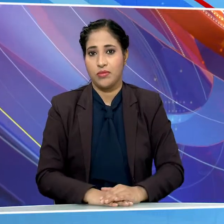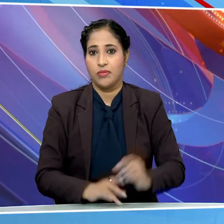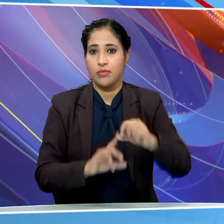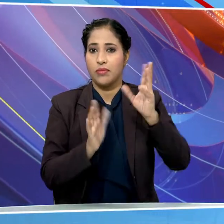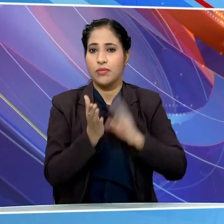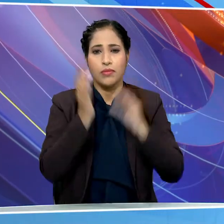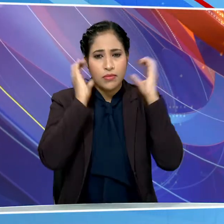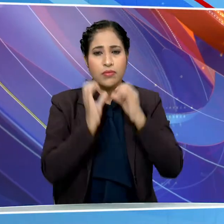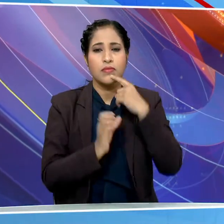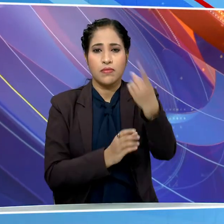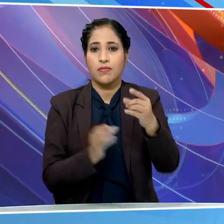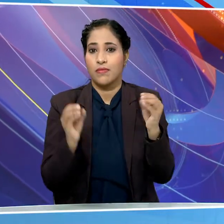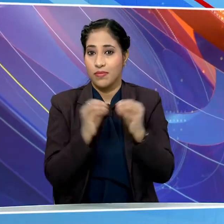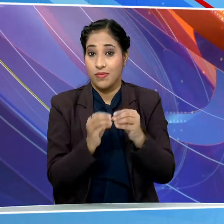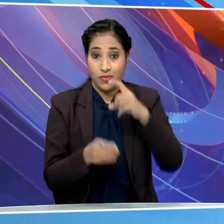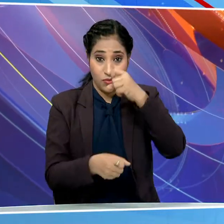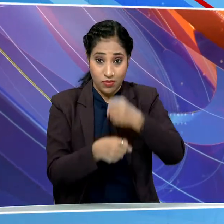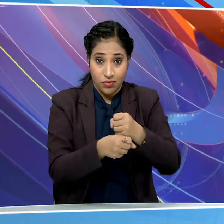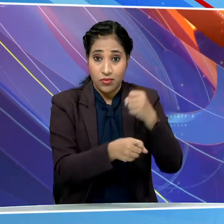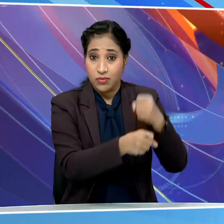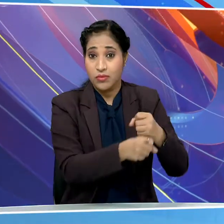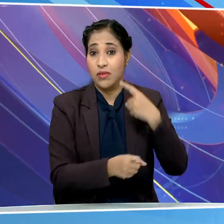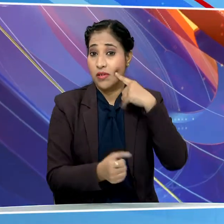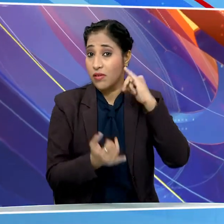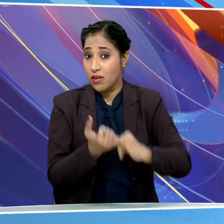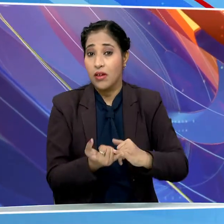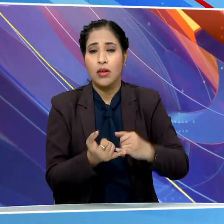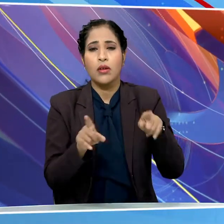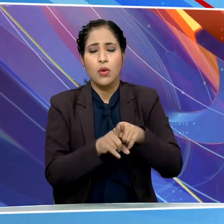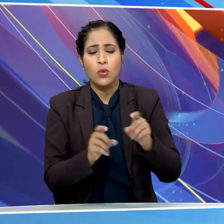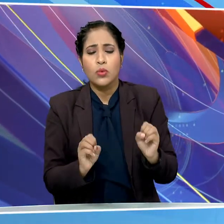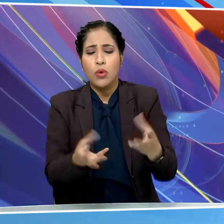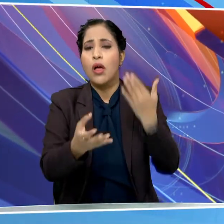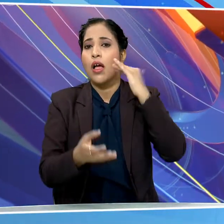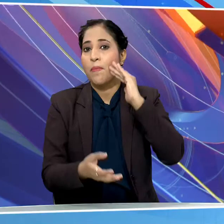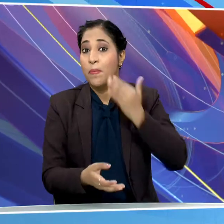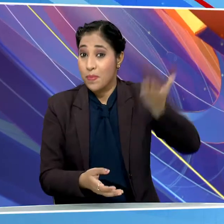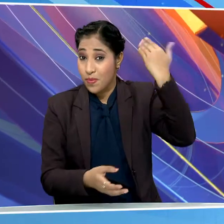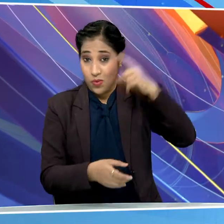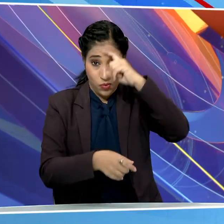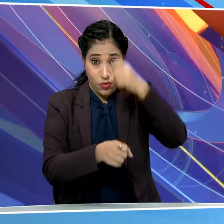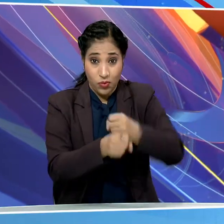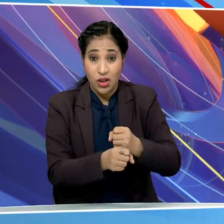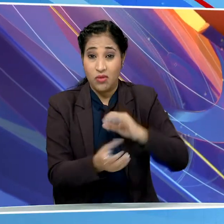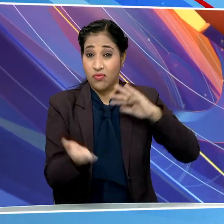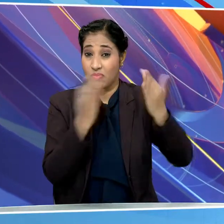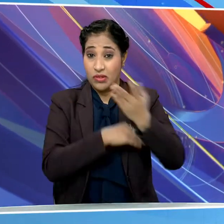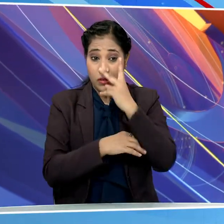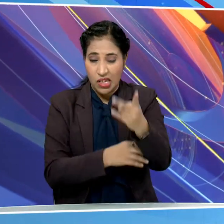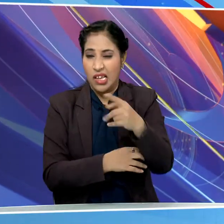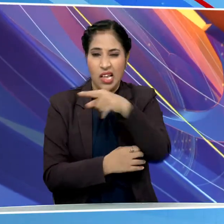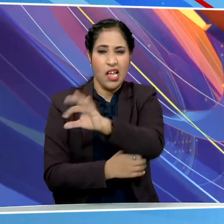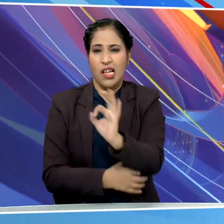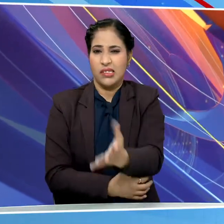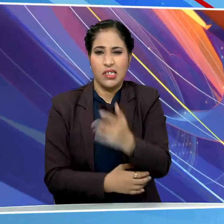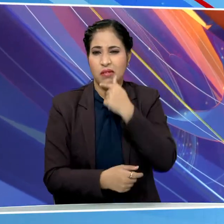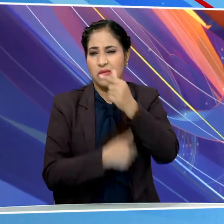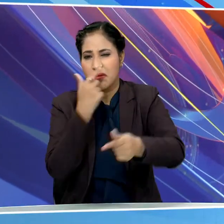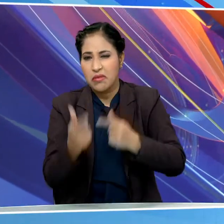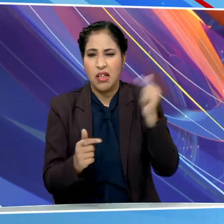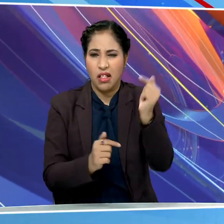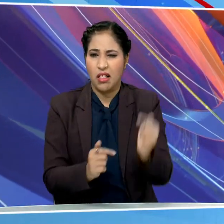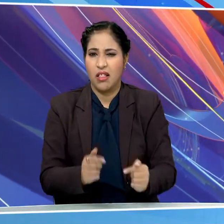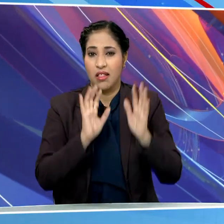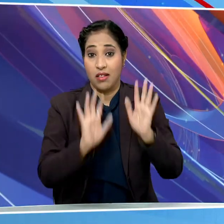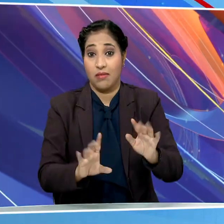पीएम मोदी ने कहा कि वाइब्रेंट गुजरात पहल एक ऐसे दौर में की गई जब गुजरात को दुनिया में बदनाम करने के प्रयास हो रहे